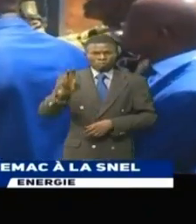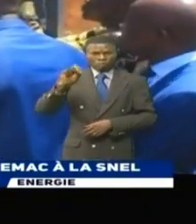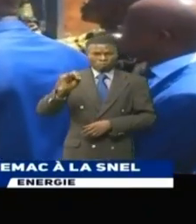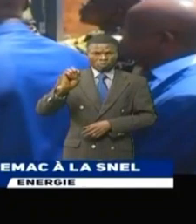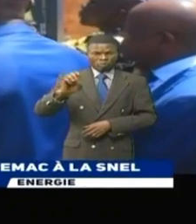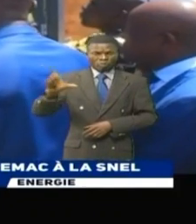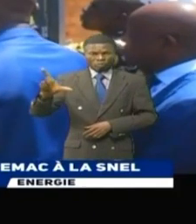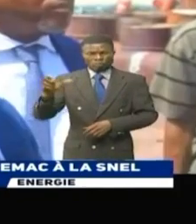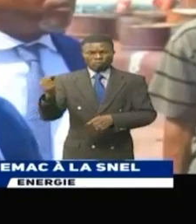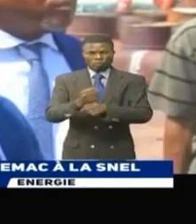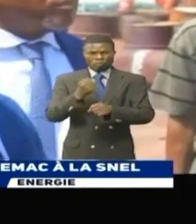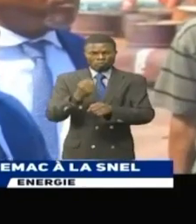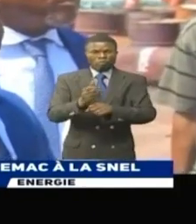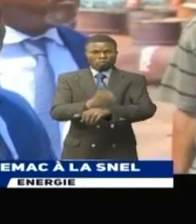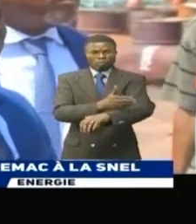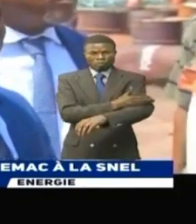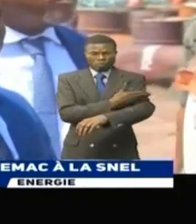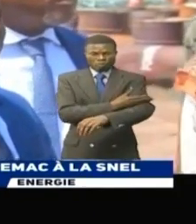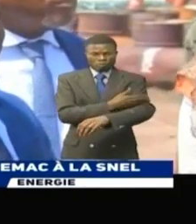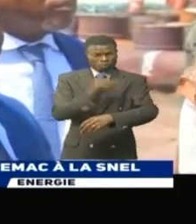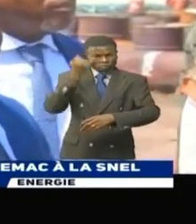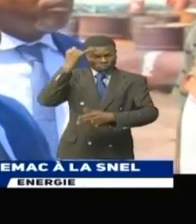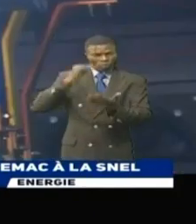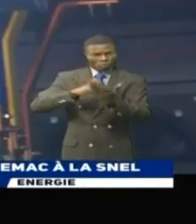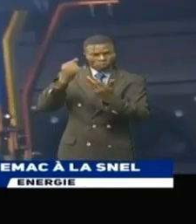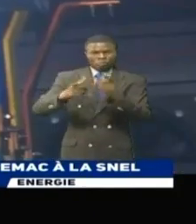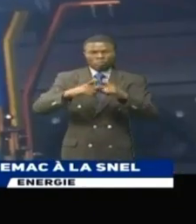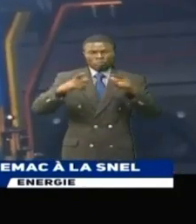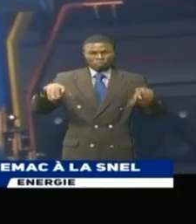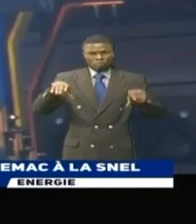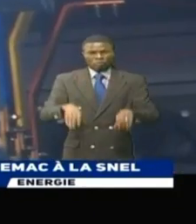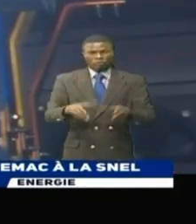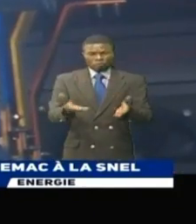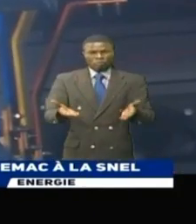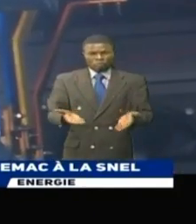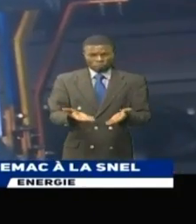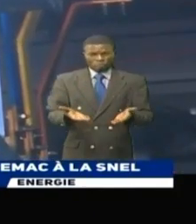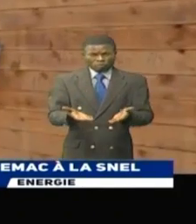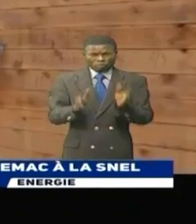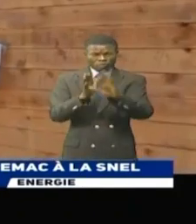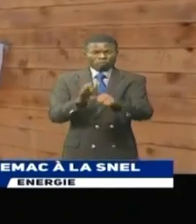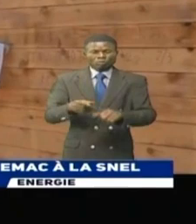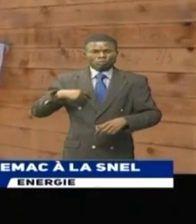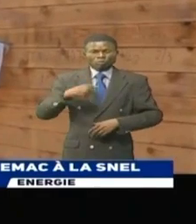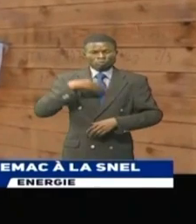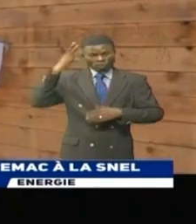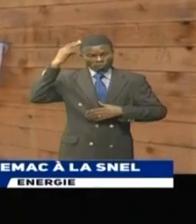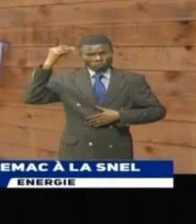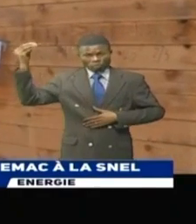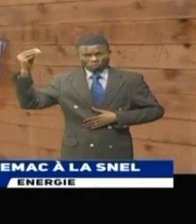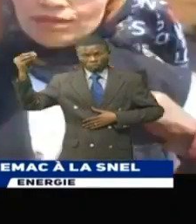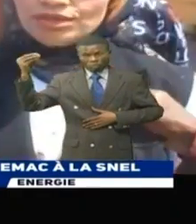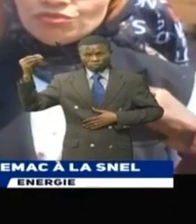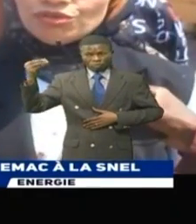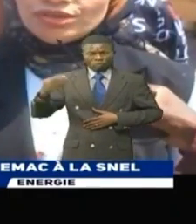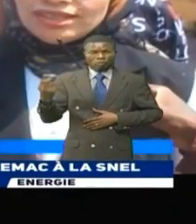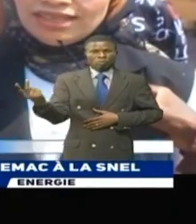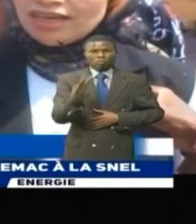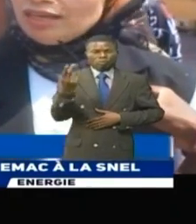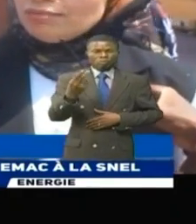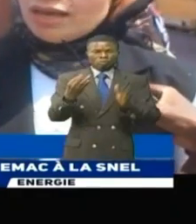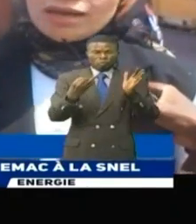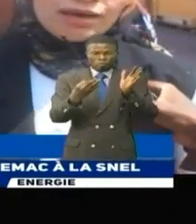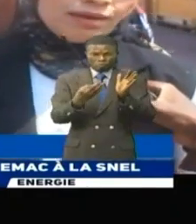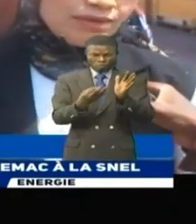à développer les conditions qui se trouvent au Congo. Et on espère alors que les 21 cabines vont